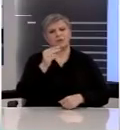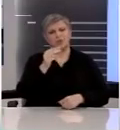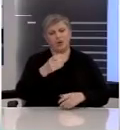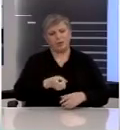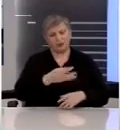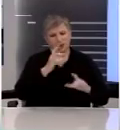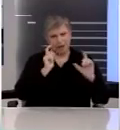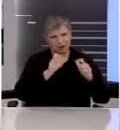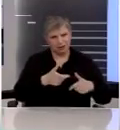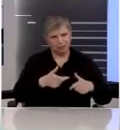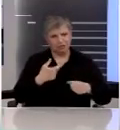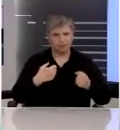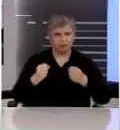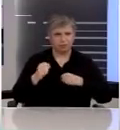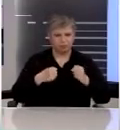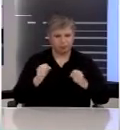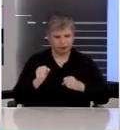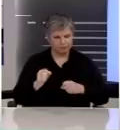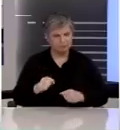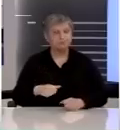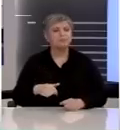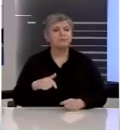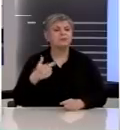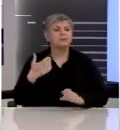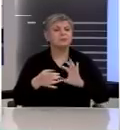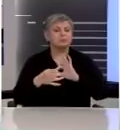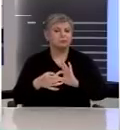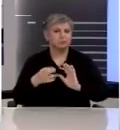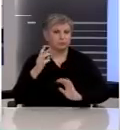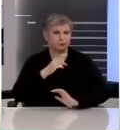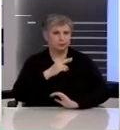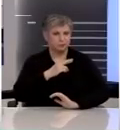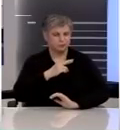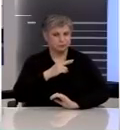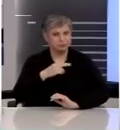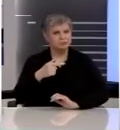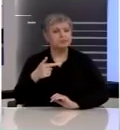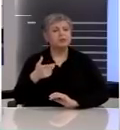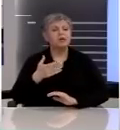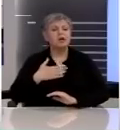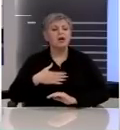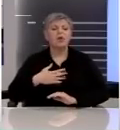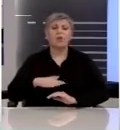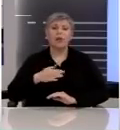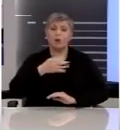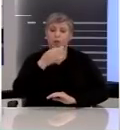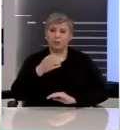σταθώ καθόλου σε αυτό. Θα σταθώ όμως στο εξής. Η βασική σας